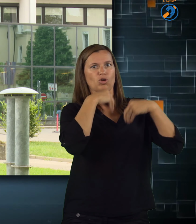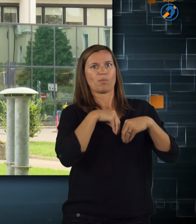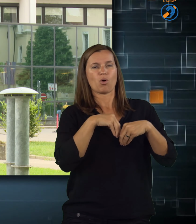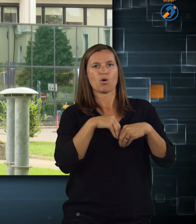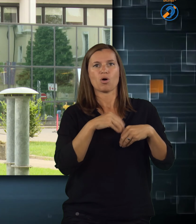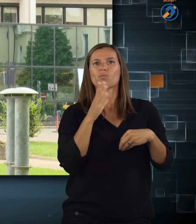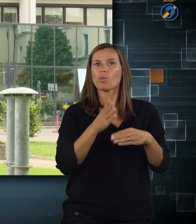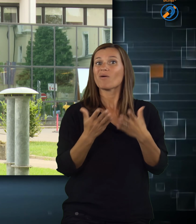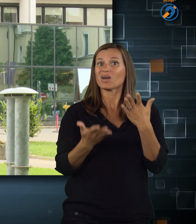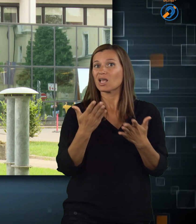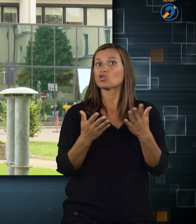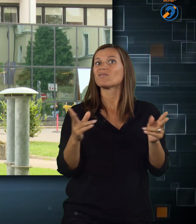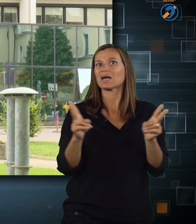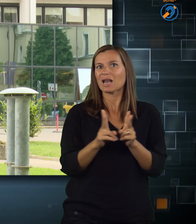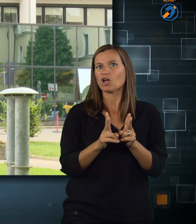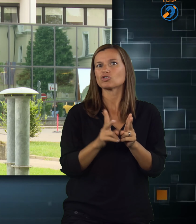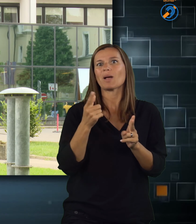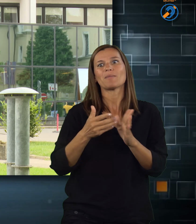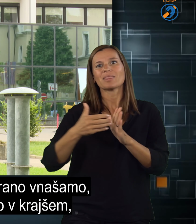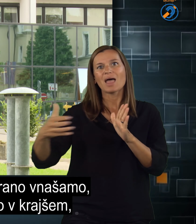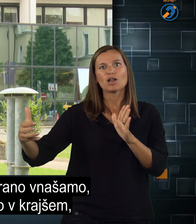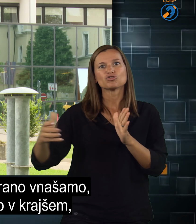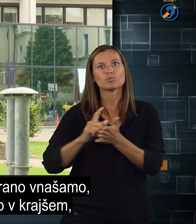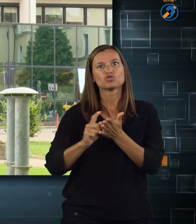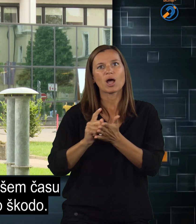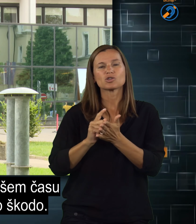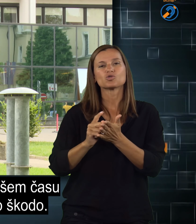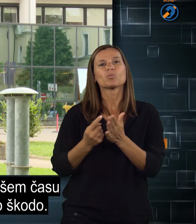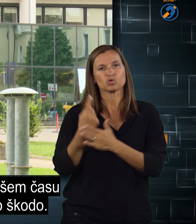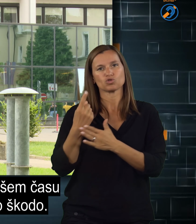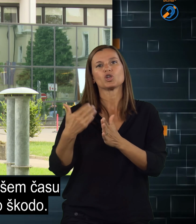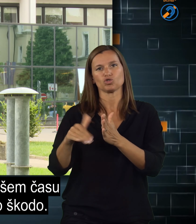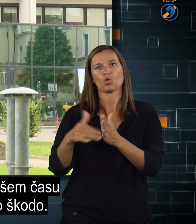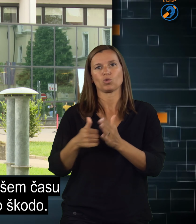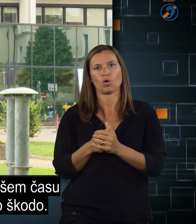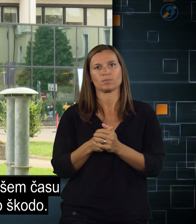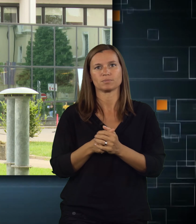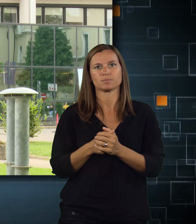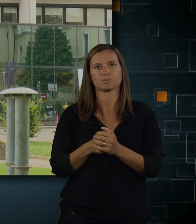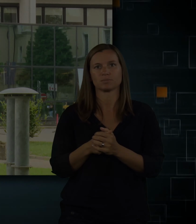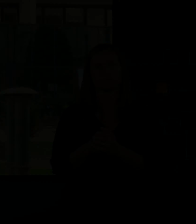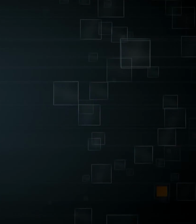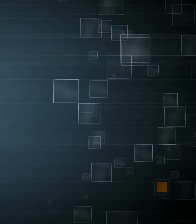vnašamo, bomo zelo verjetno v krajšem, sigurno po daljšem času povzročili neko škodo.